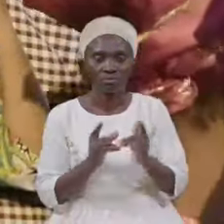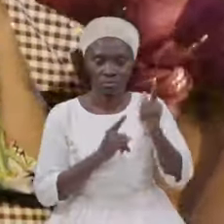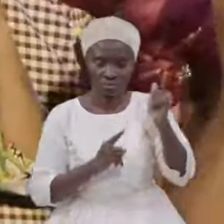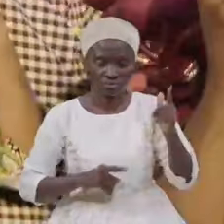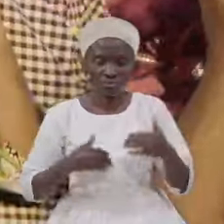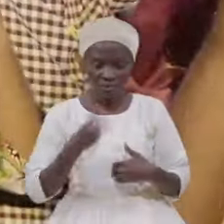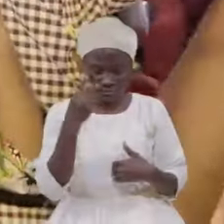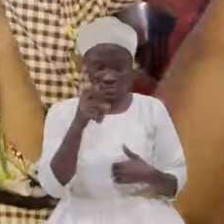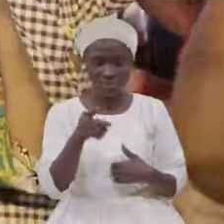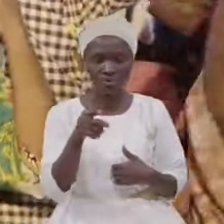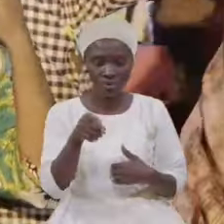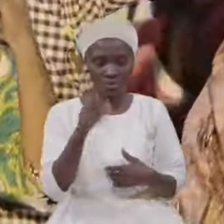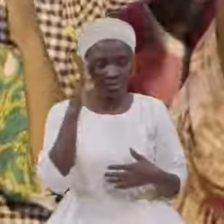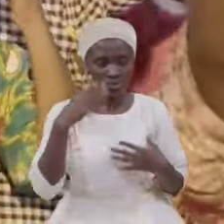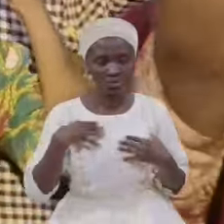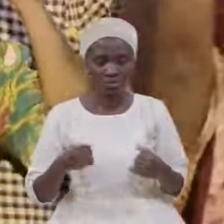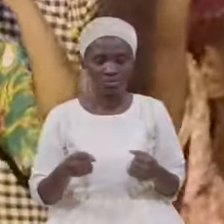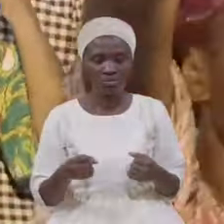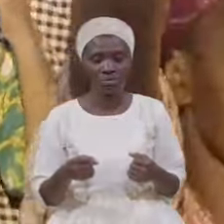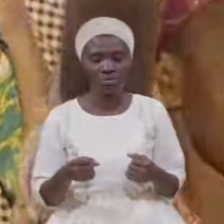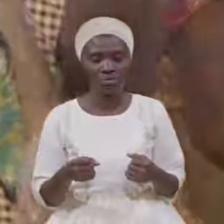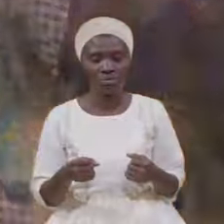guéri. Je serai guéri.